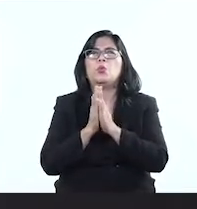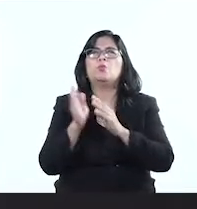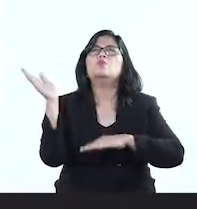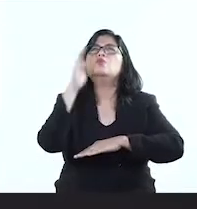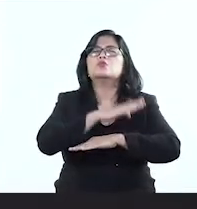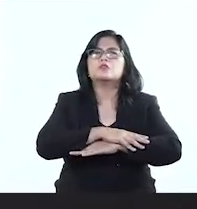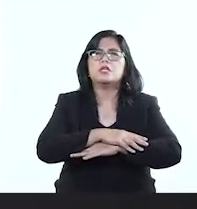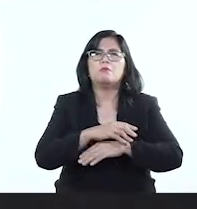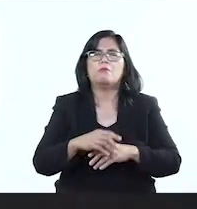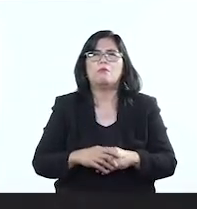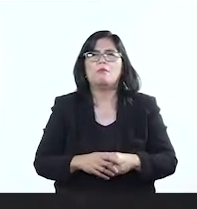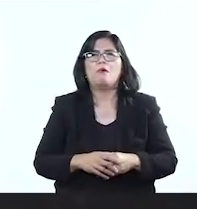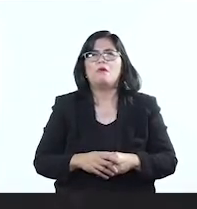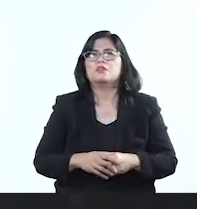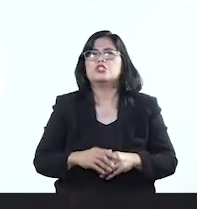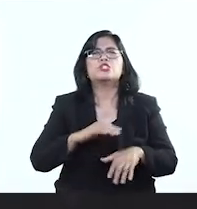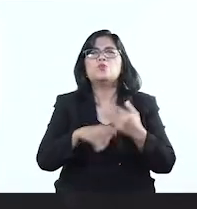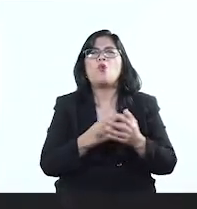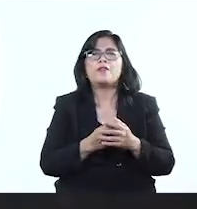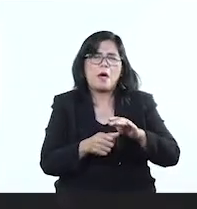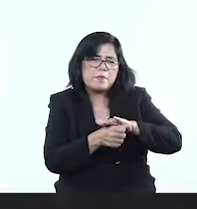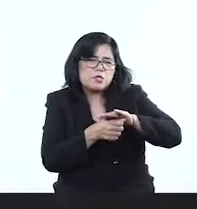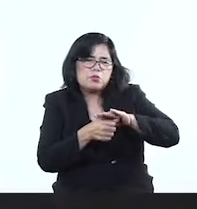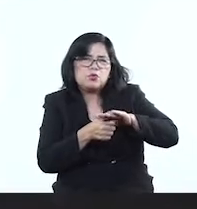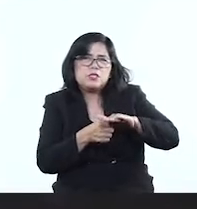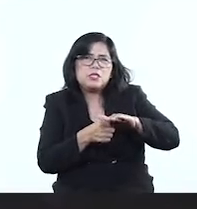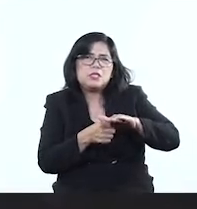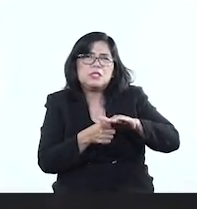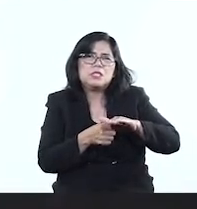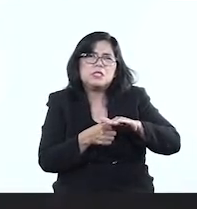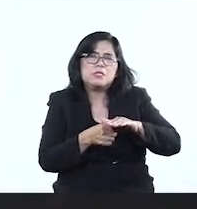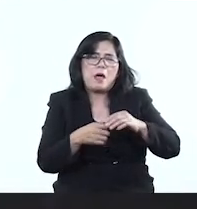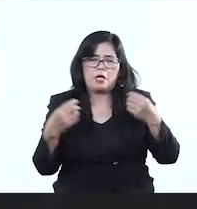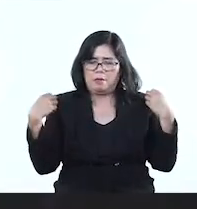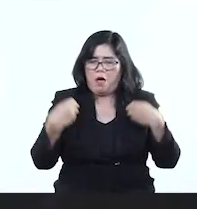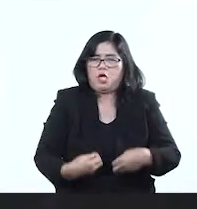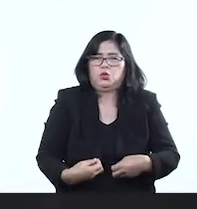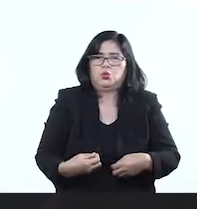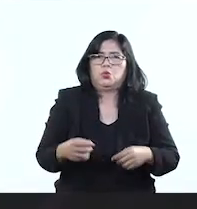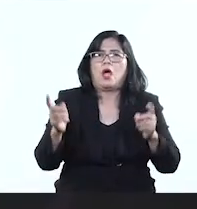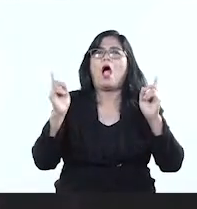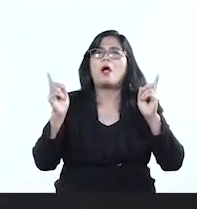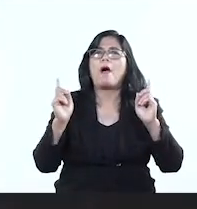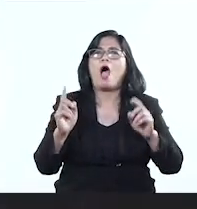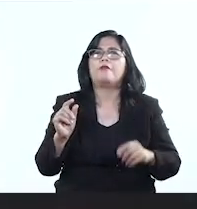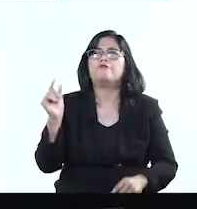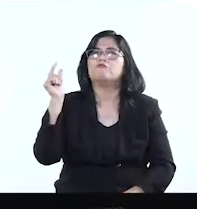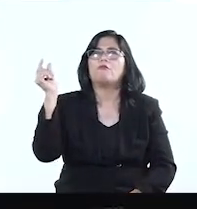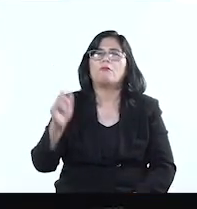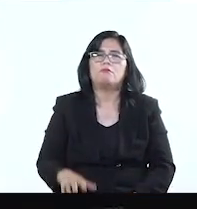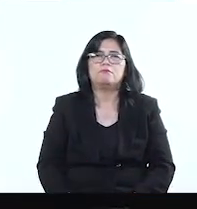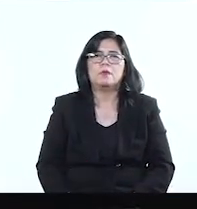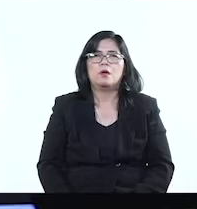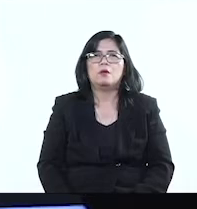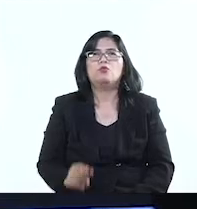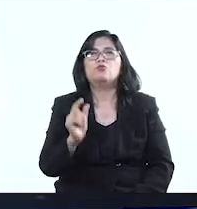radikal-radikal agama lainnya semua bersembunyi dibalik jubah keagamaannya Hai untuk